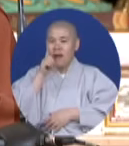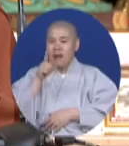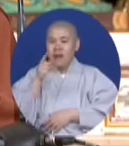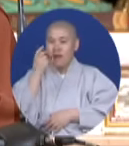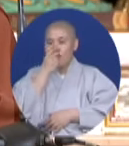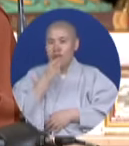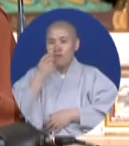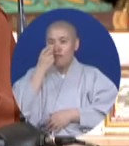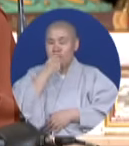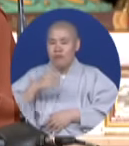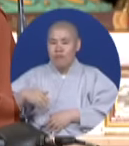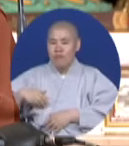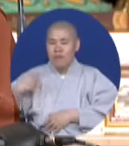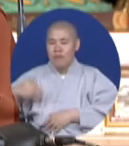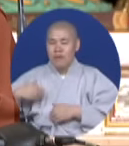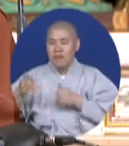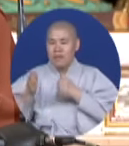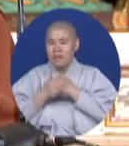때문에